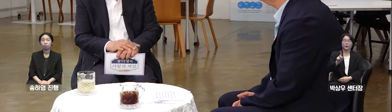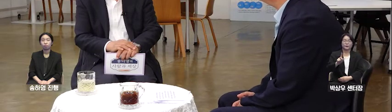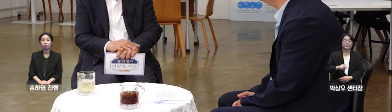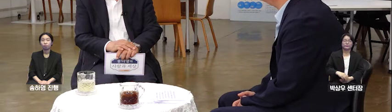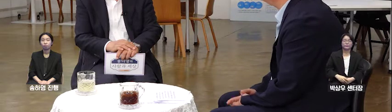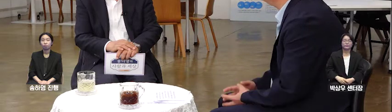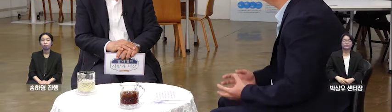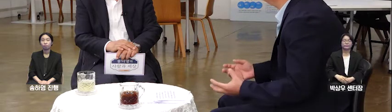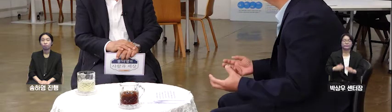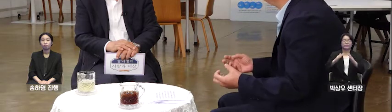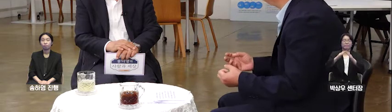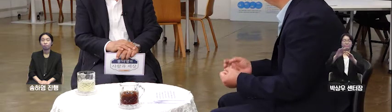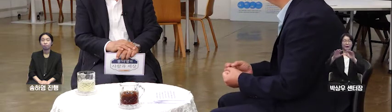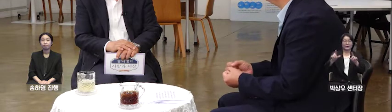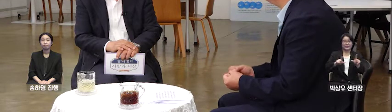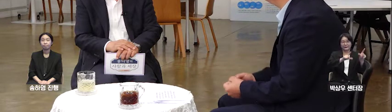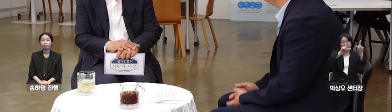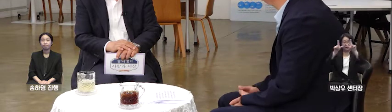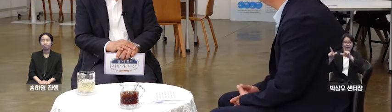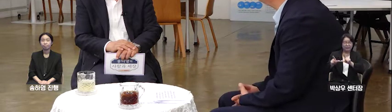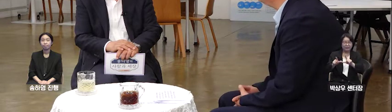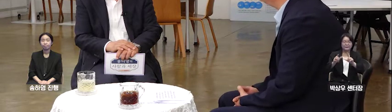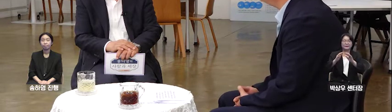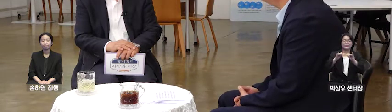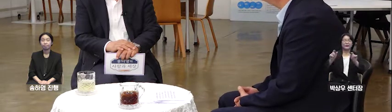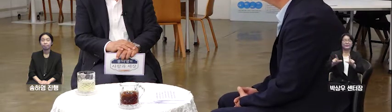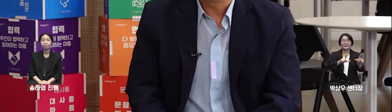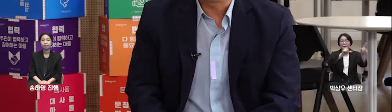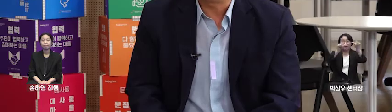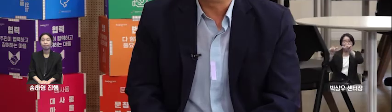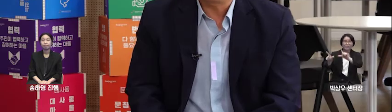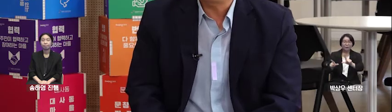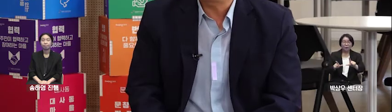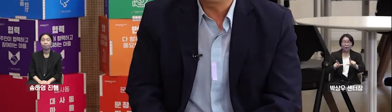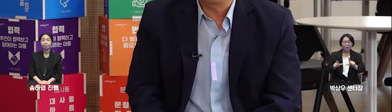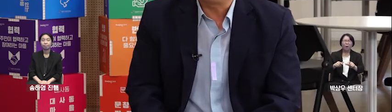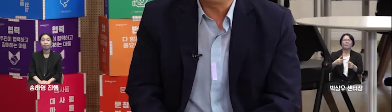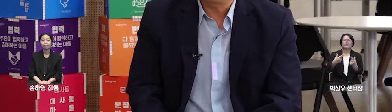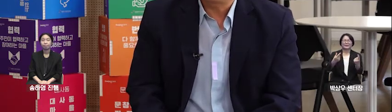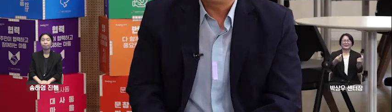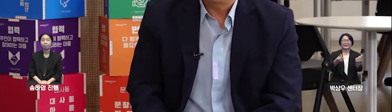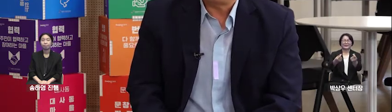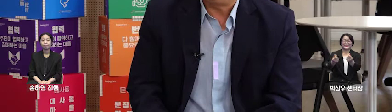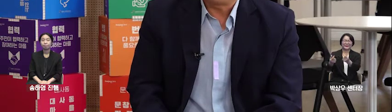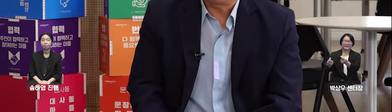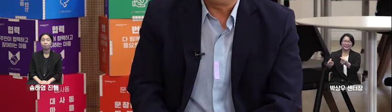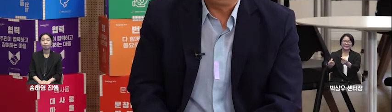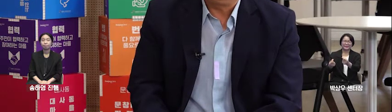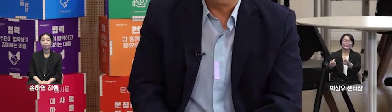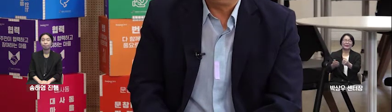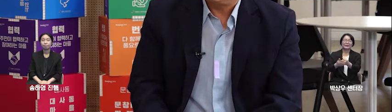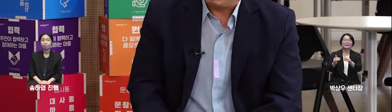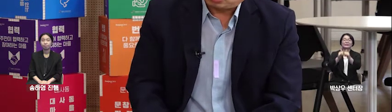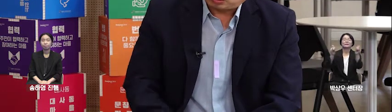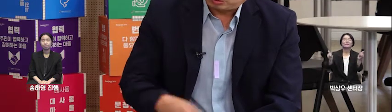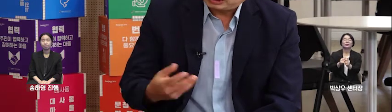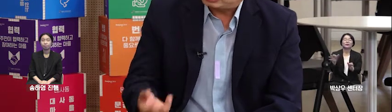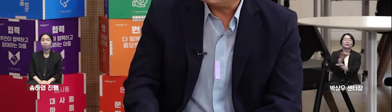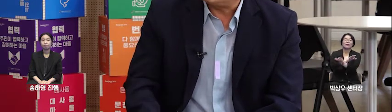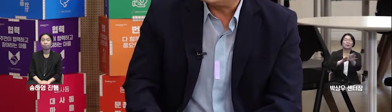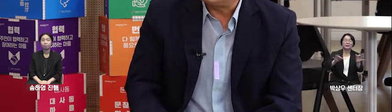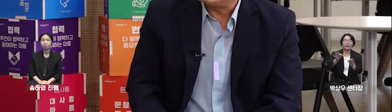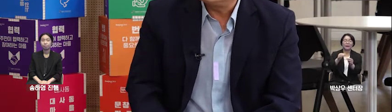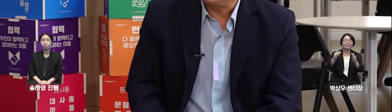마을살이나 사람살이가 거의 그 삶의 형태가 비슷하기 때문에요. 이런 사회적 경제, 마을 만들기, 또